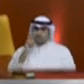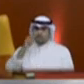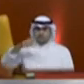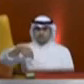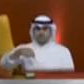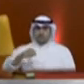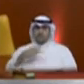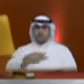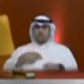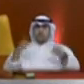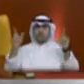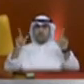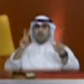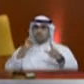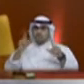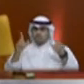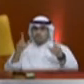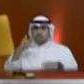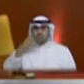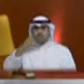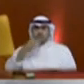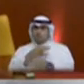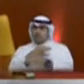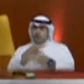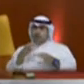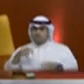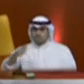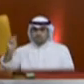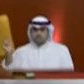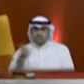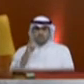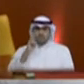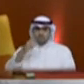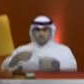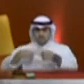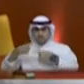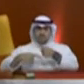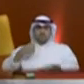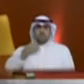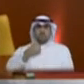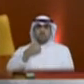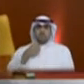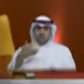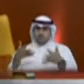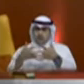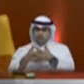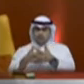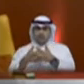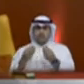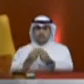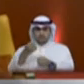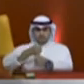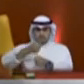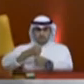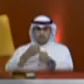وتناقلها يؤدي بالتالي كذلك الى تعزيز العمل المشترك وكيفيه بناء الرساله